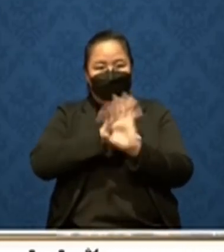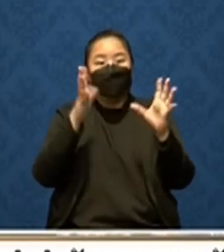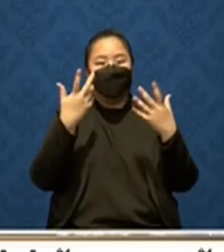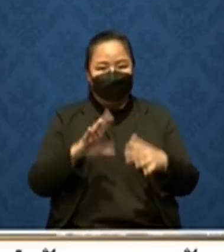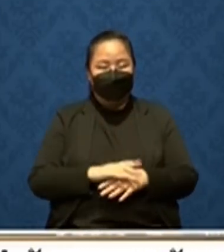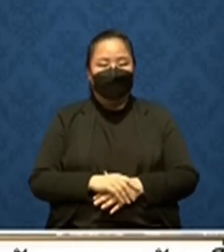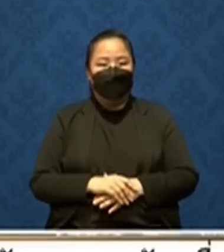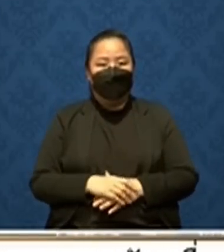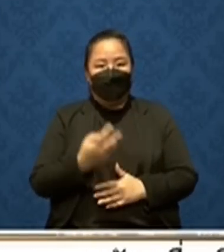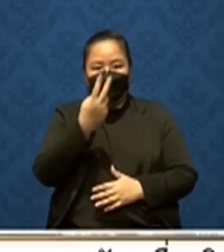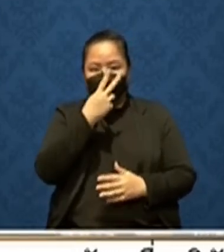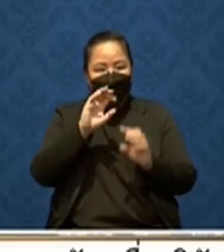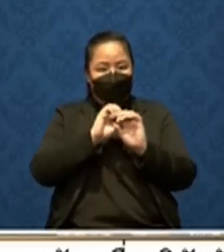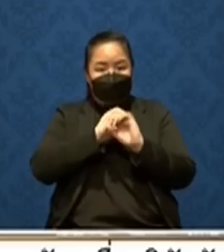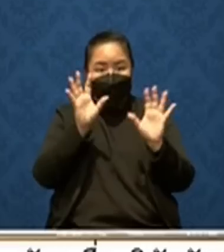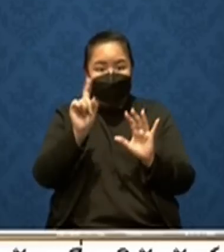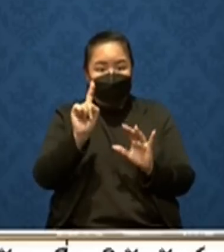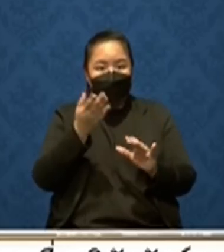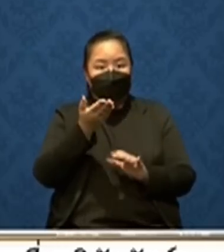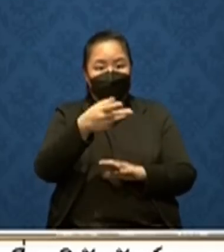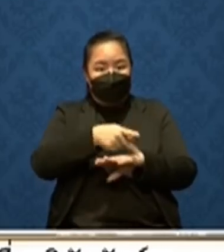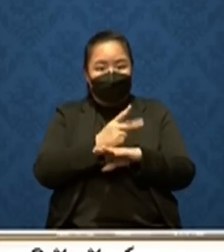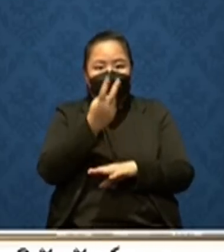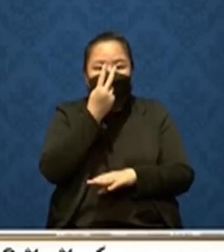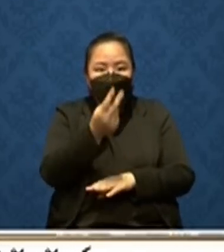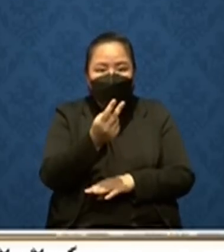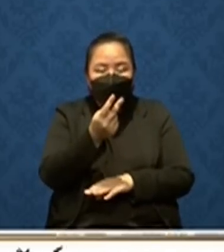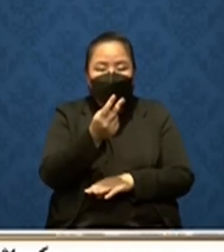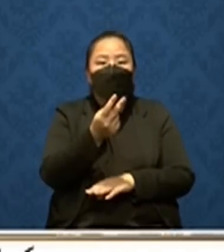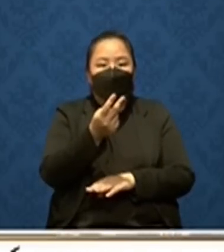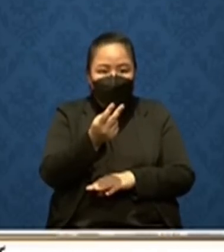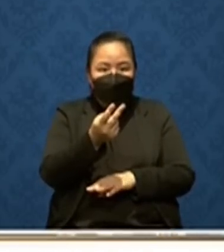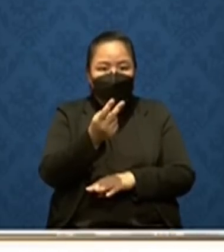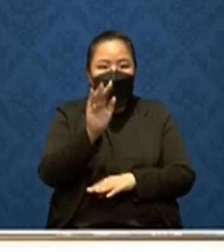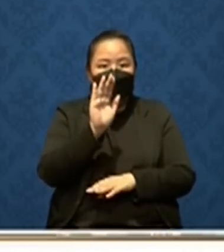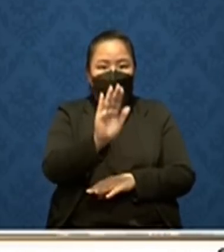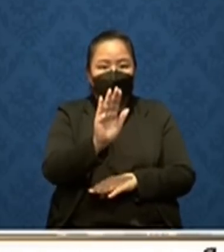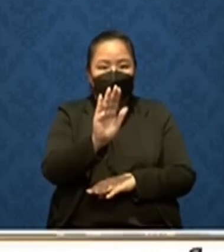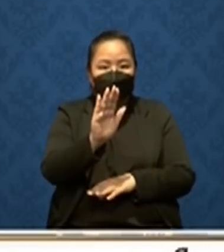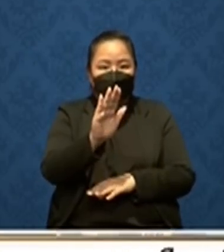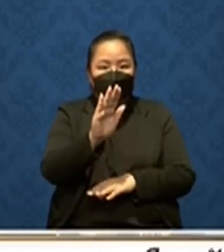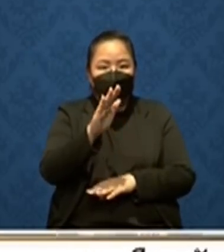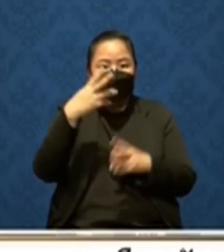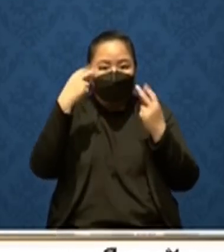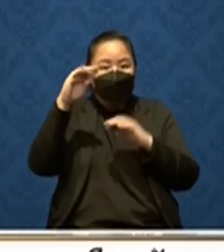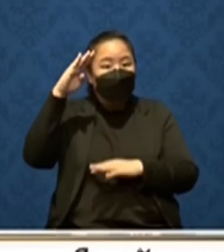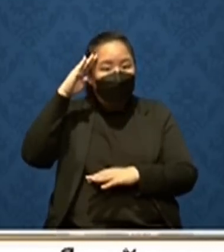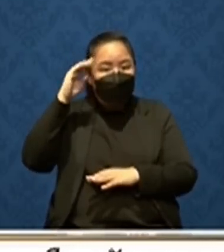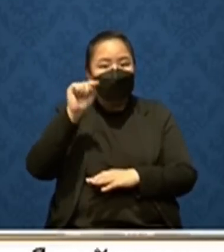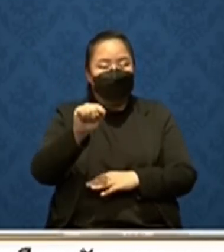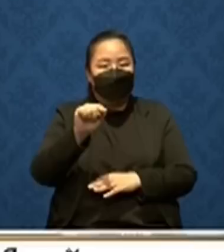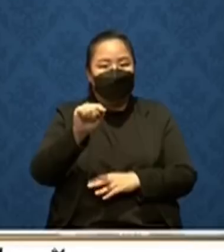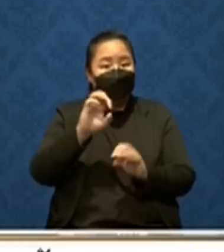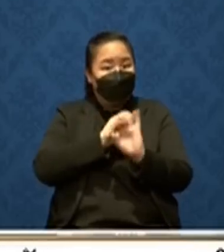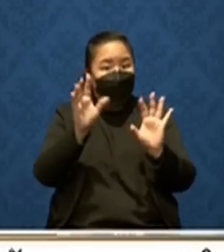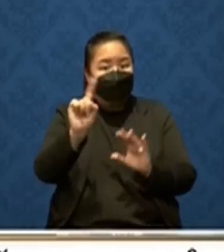จะชี้ให้นั้นประธานเห็นครับมีการขาดวิสัยทัศน์ของพลเอกประยัดประยุทธ์จันทร์โอชาที่